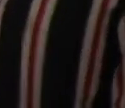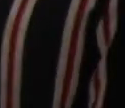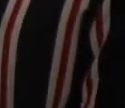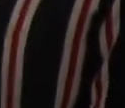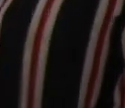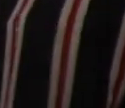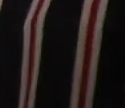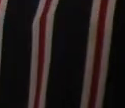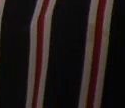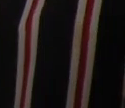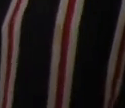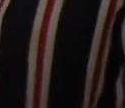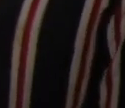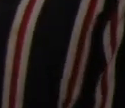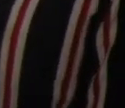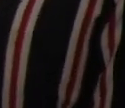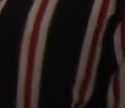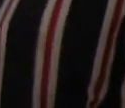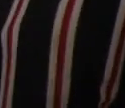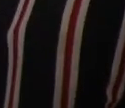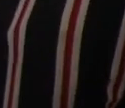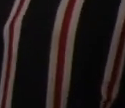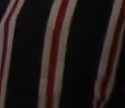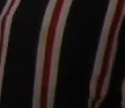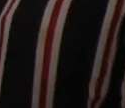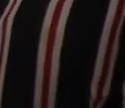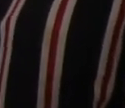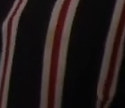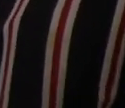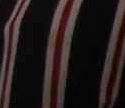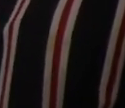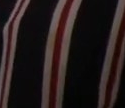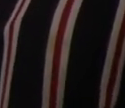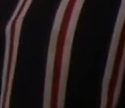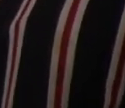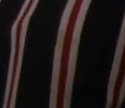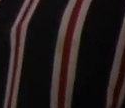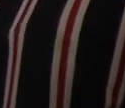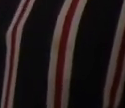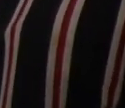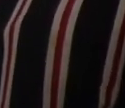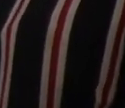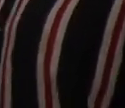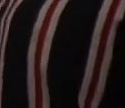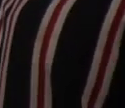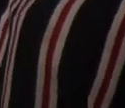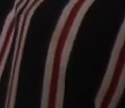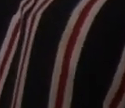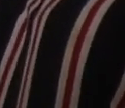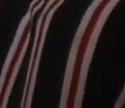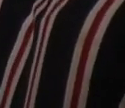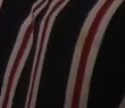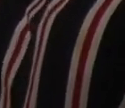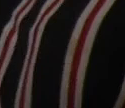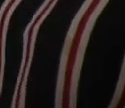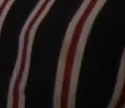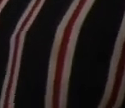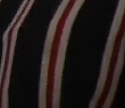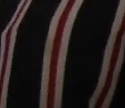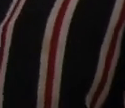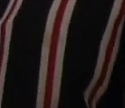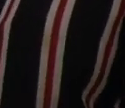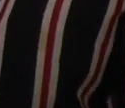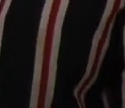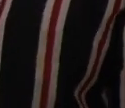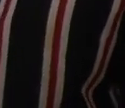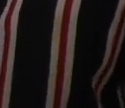syempre, since pumunta ka dito kay Sir Rafi, syempre ang mas maganda, mag-ayos kayo. Okay? Willing ka ba? Hindi ko po masabi